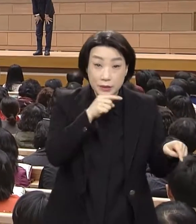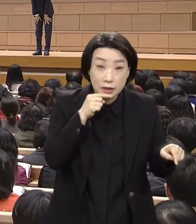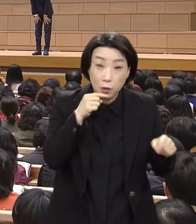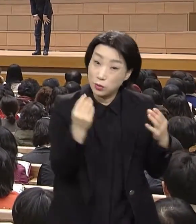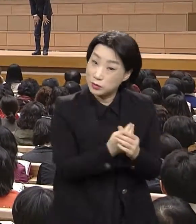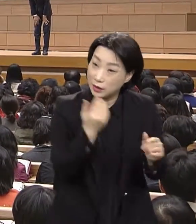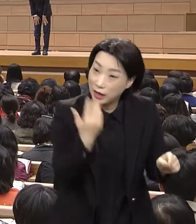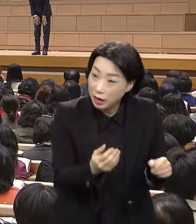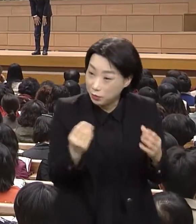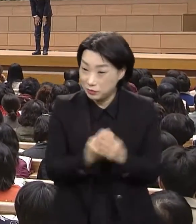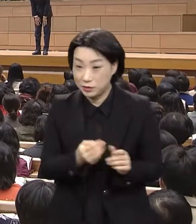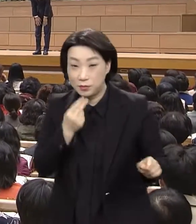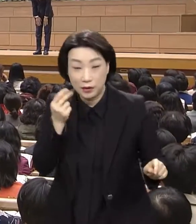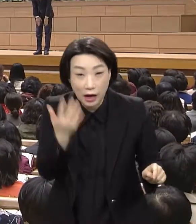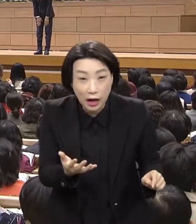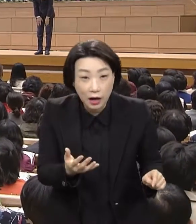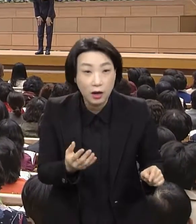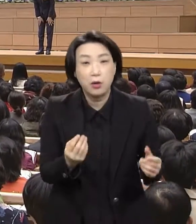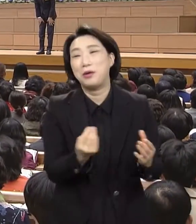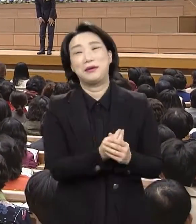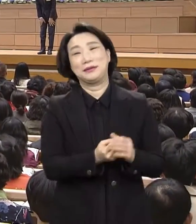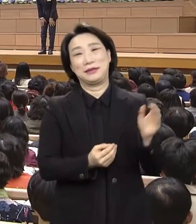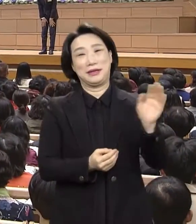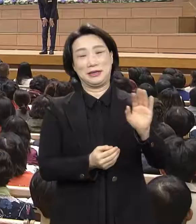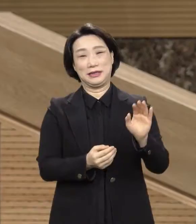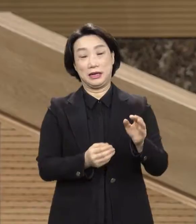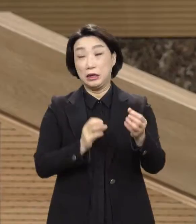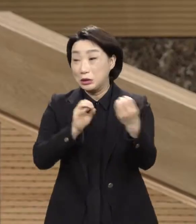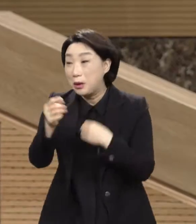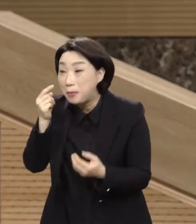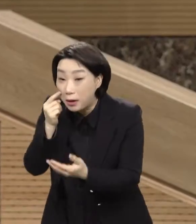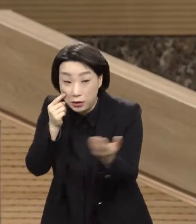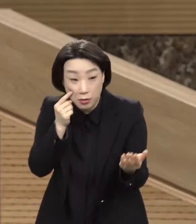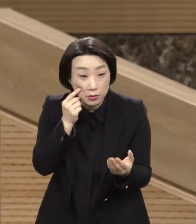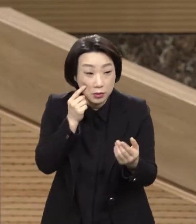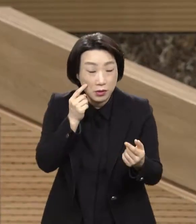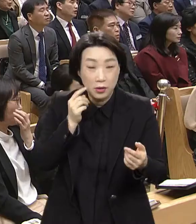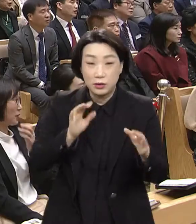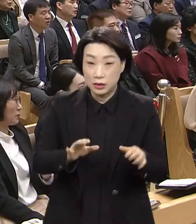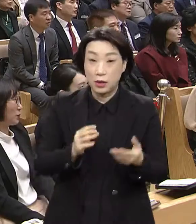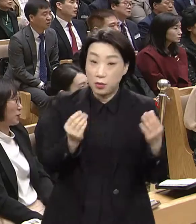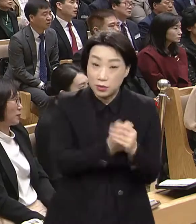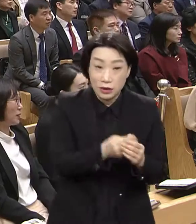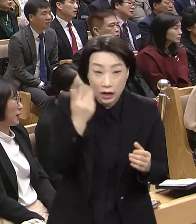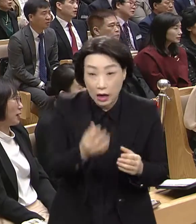온전해요, 온전하지 못해요? 그게 얘기요. 온전해요, 온전하지 못해요?